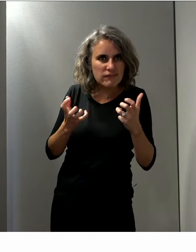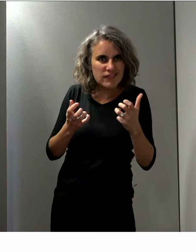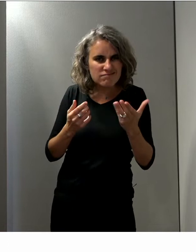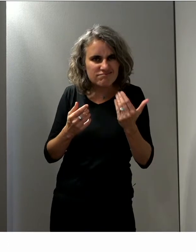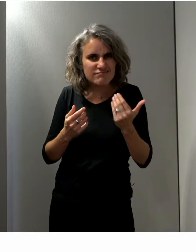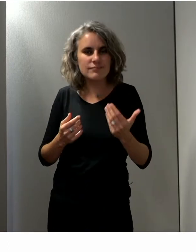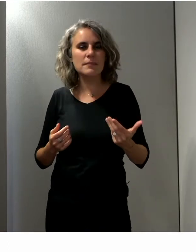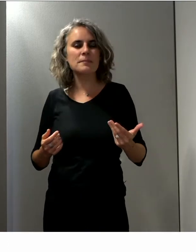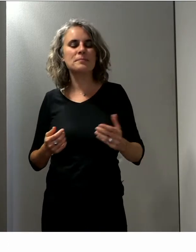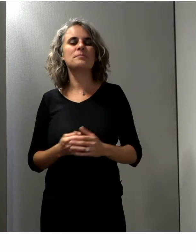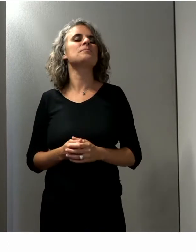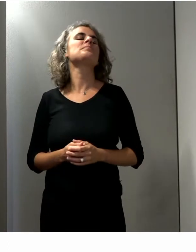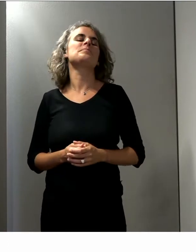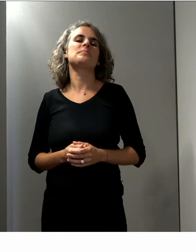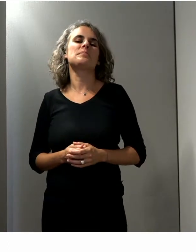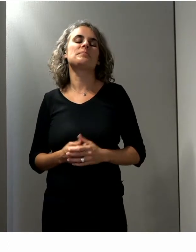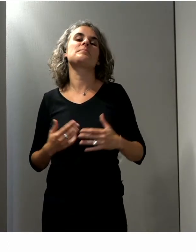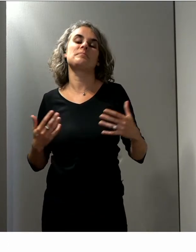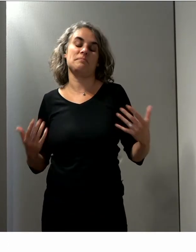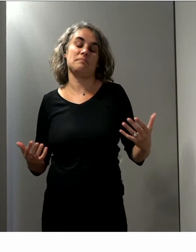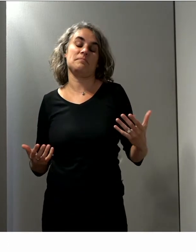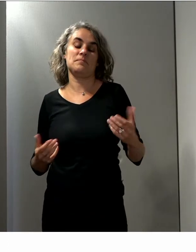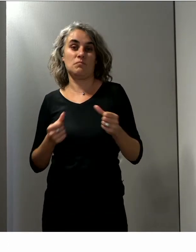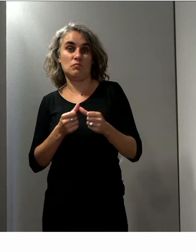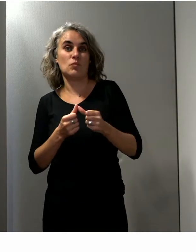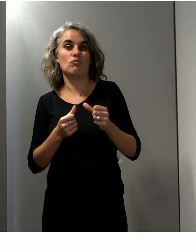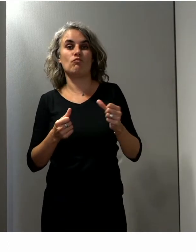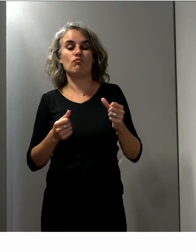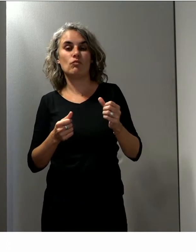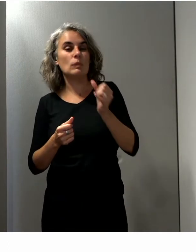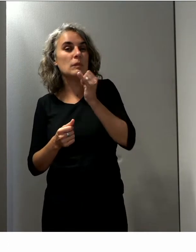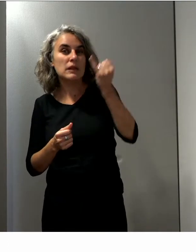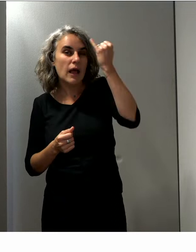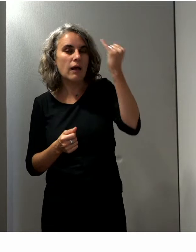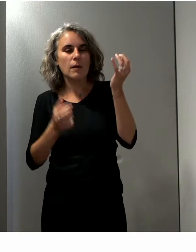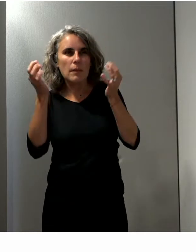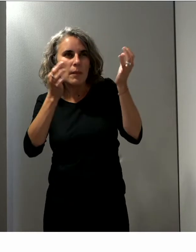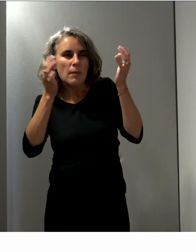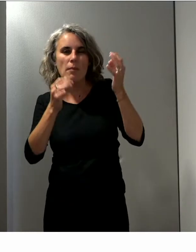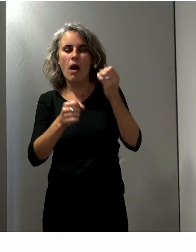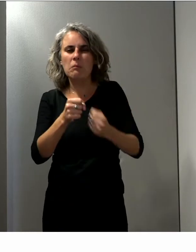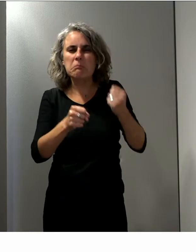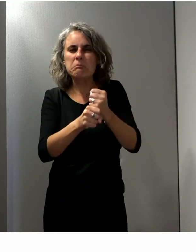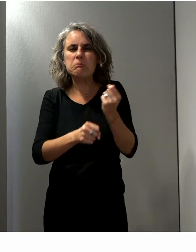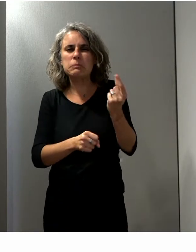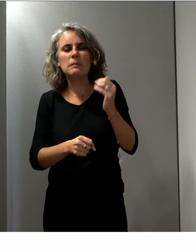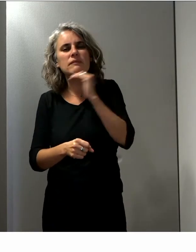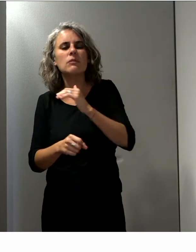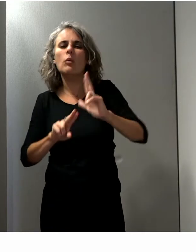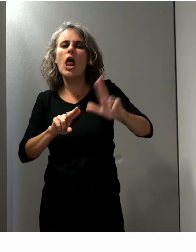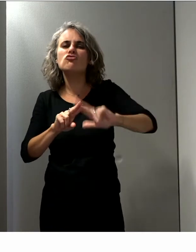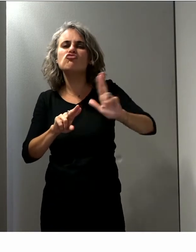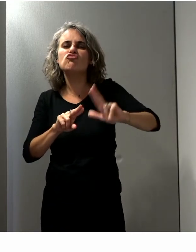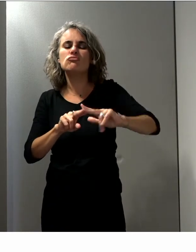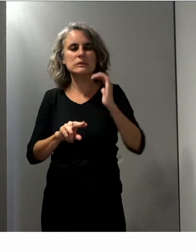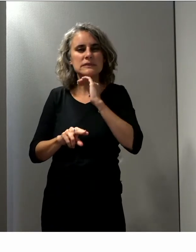rencontrer. Et donc on s'est mis à développer plein de petites solutions hyper rapides, avec des petits bricolages